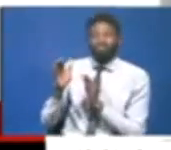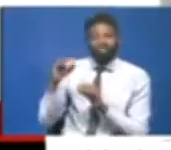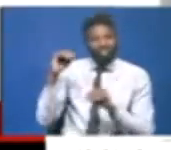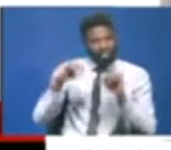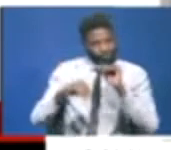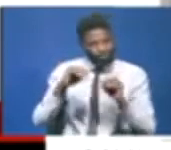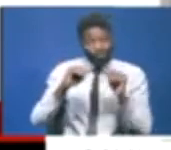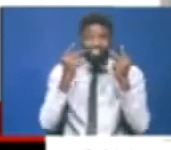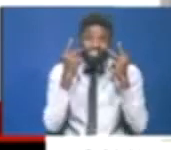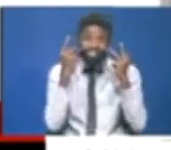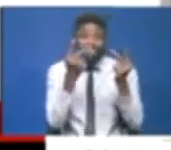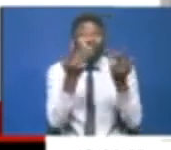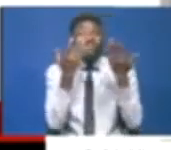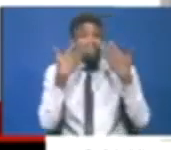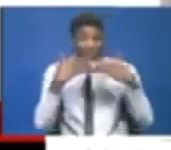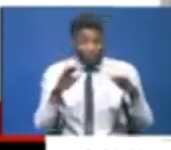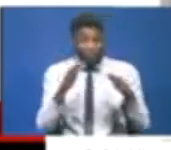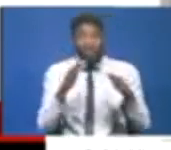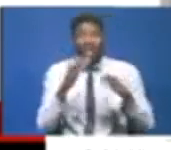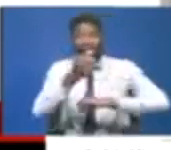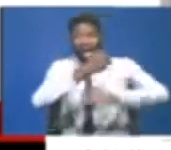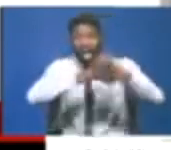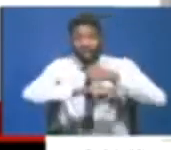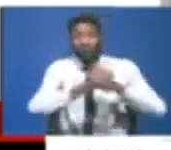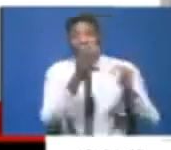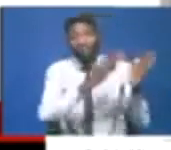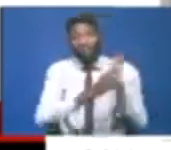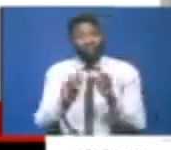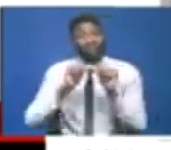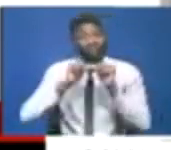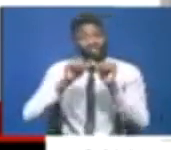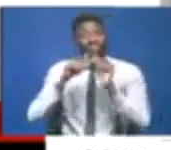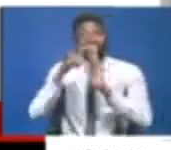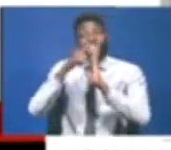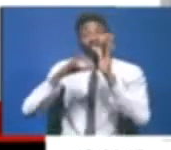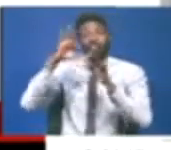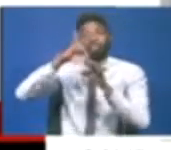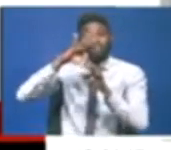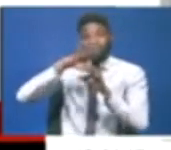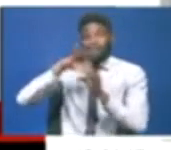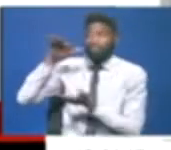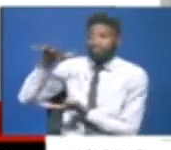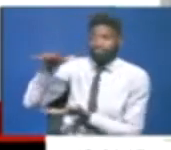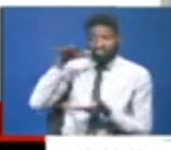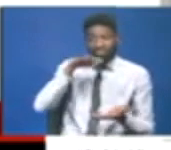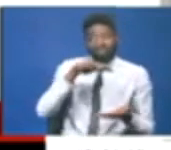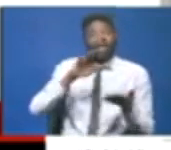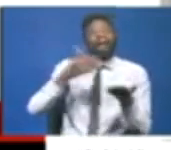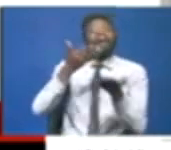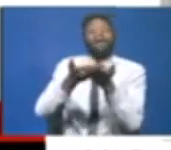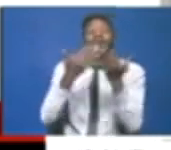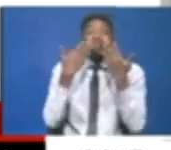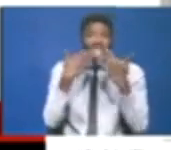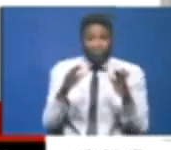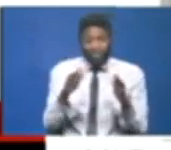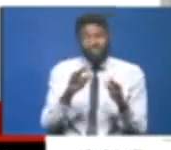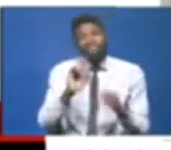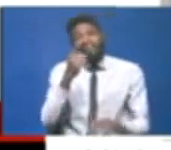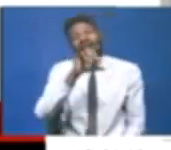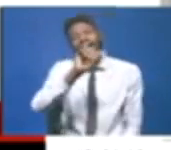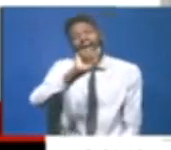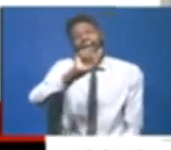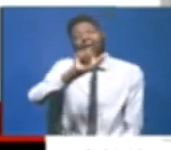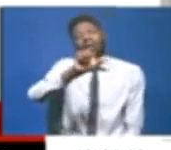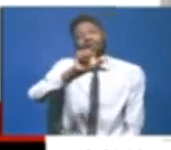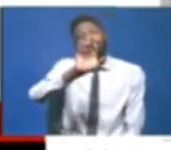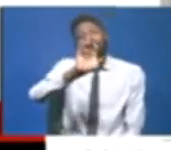linaendelea, makasha yanayofika hapa nchini. Kuhusiana tu na maandalizi, tume huru ya uchaguzi na mipaka, nikianza nawe Alenga,